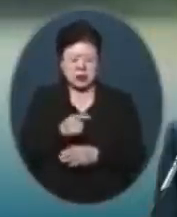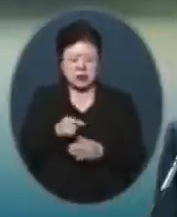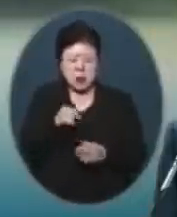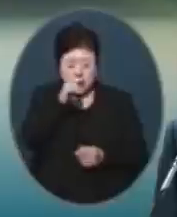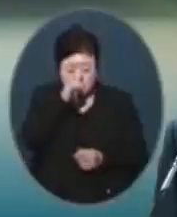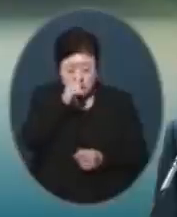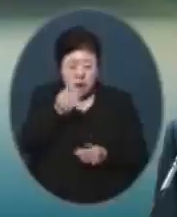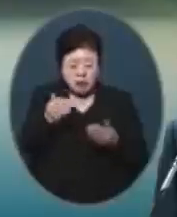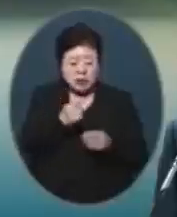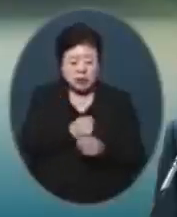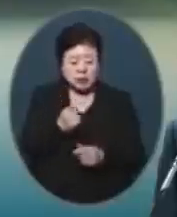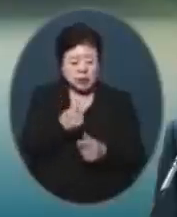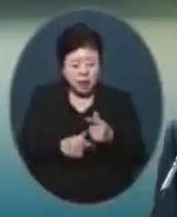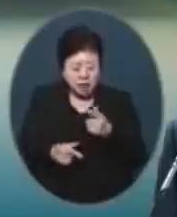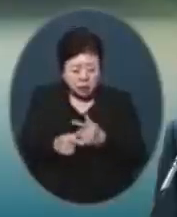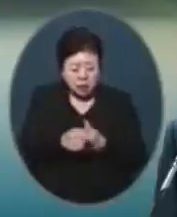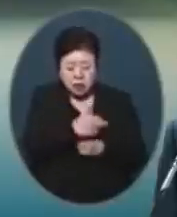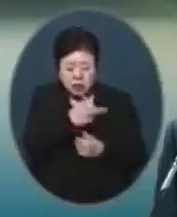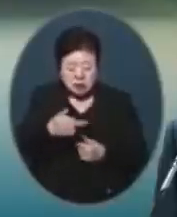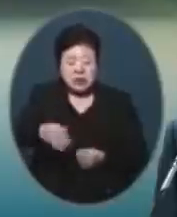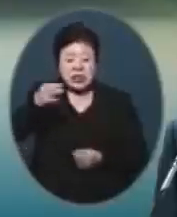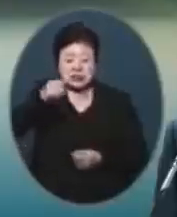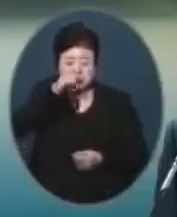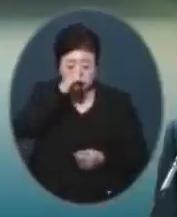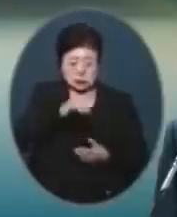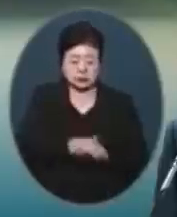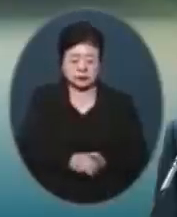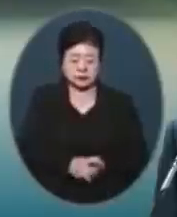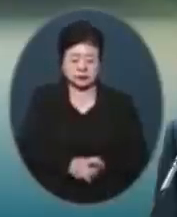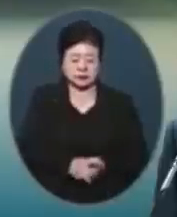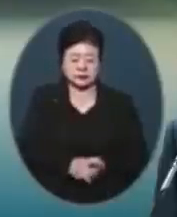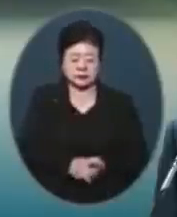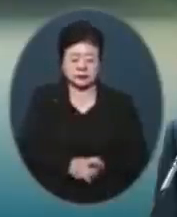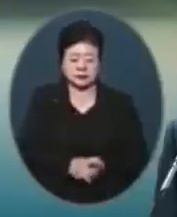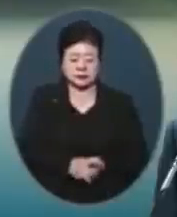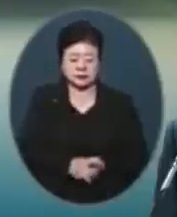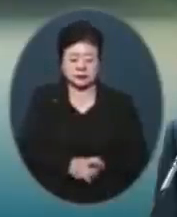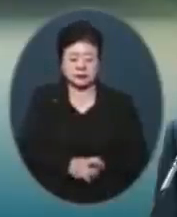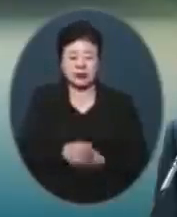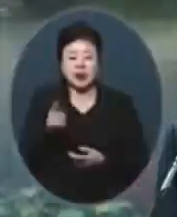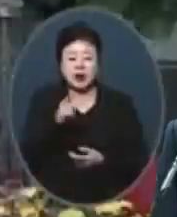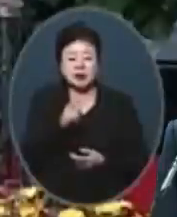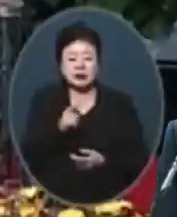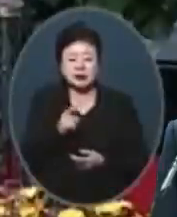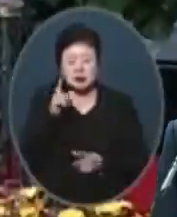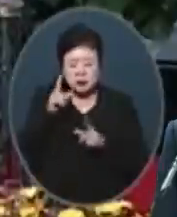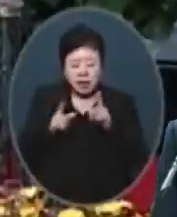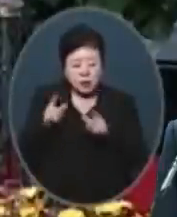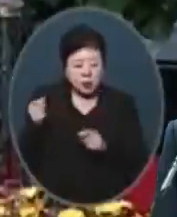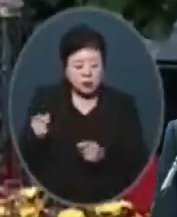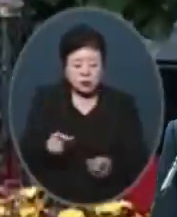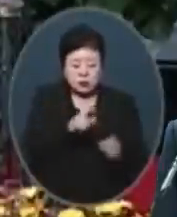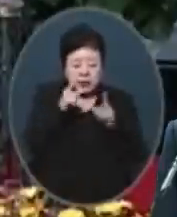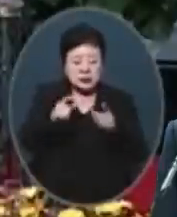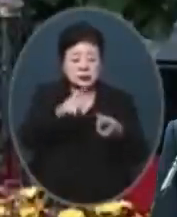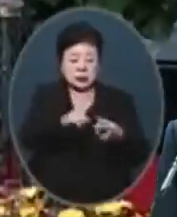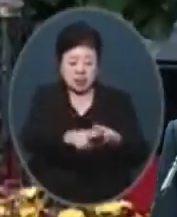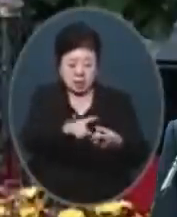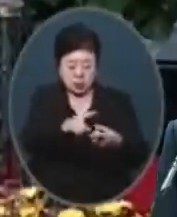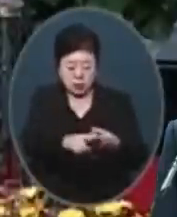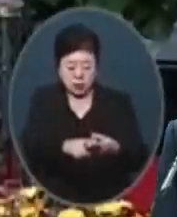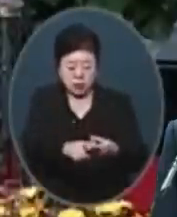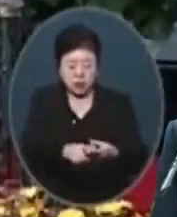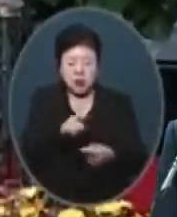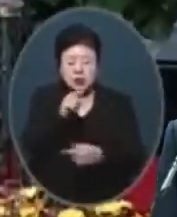일을 하느냐보다 더 큰 가치를 만들 수가 있다고 말했습니다. 어떤 태도를 가지고 사느냐에 따라서